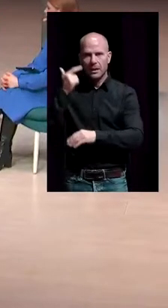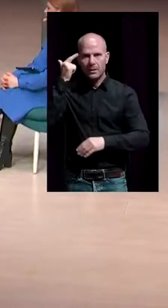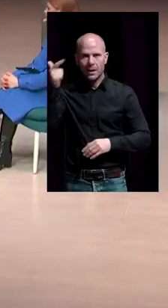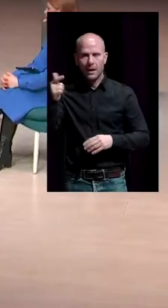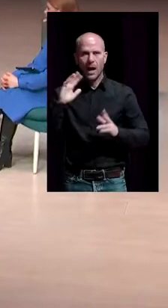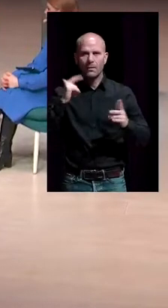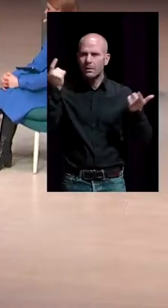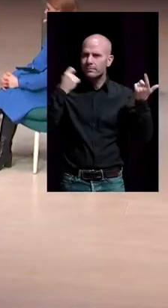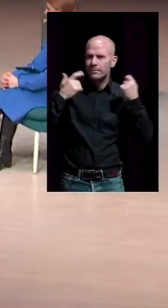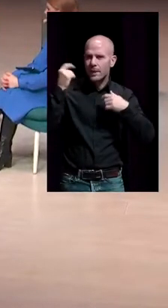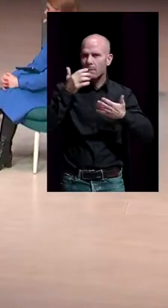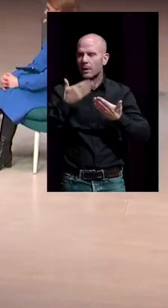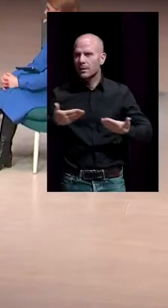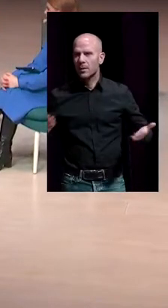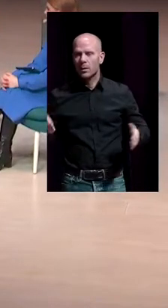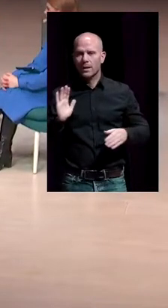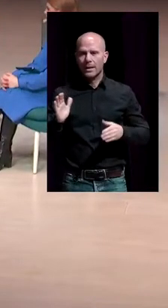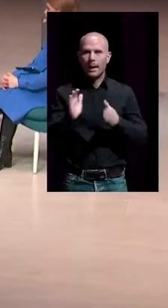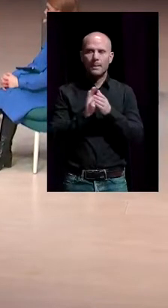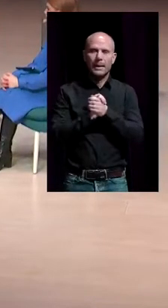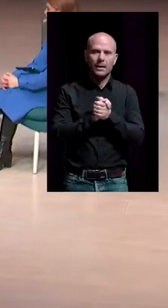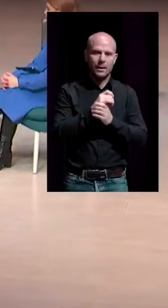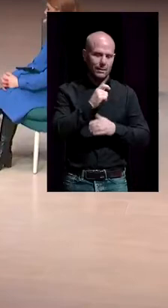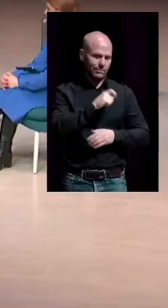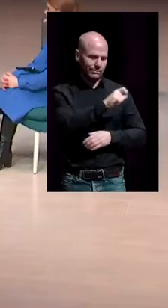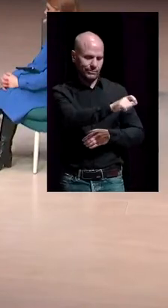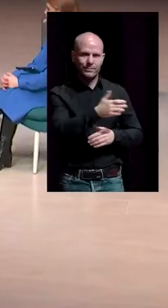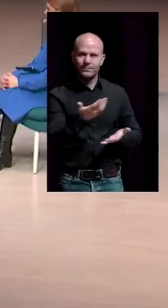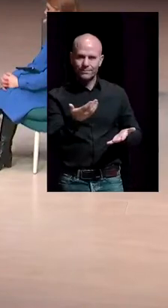att ha lyssnat på presentationen och på dina medpanelister här.